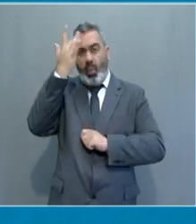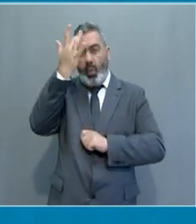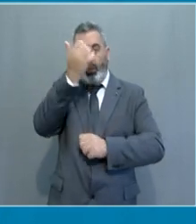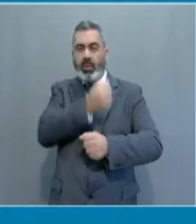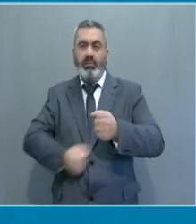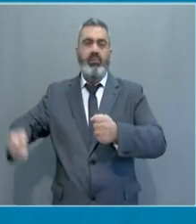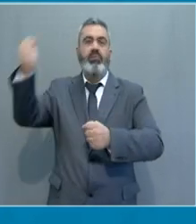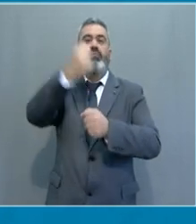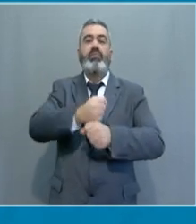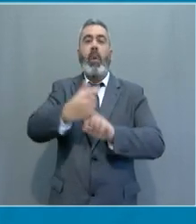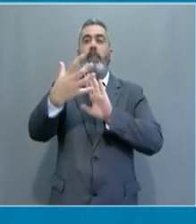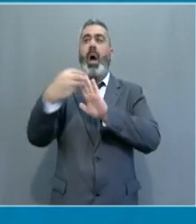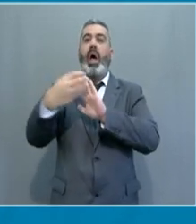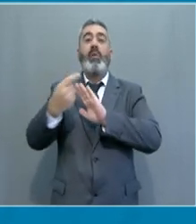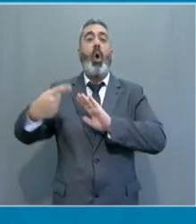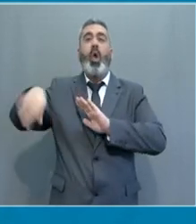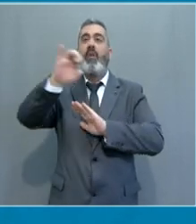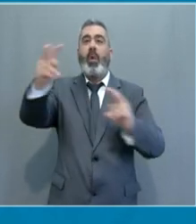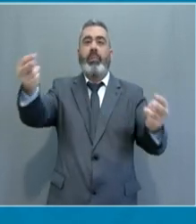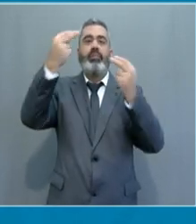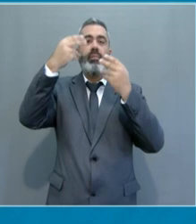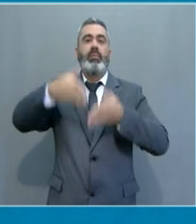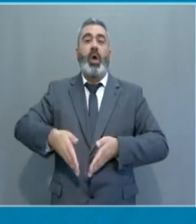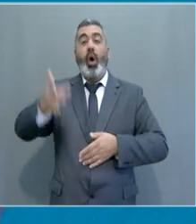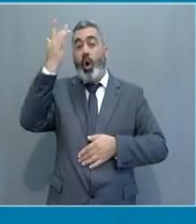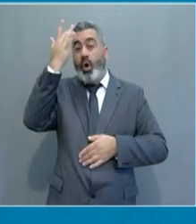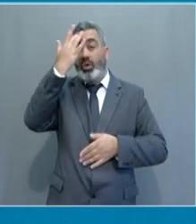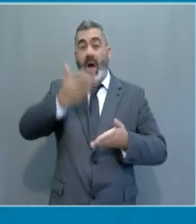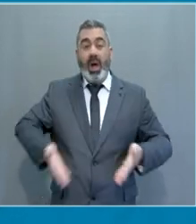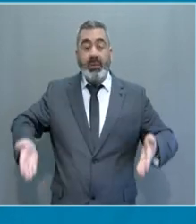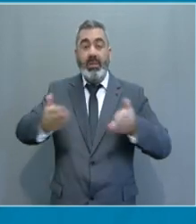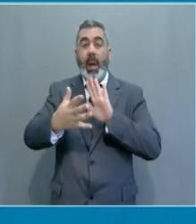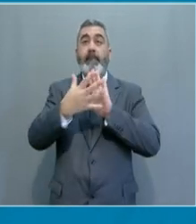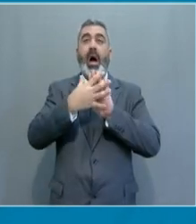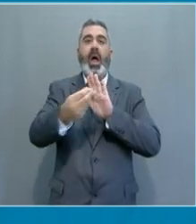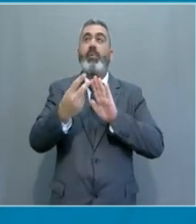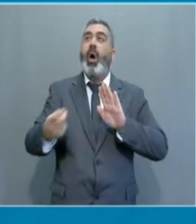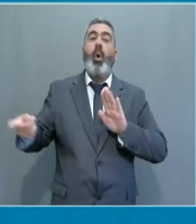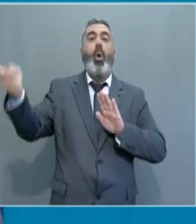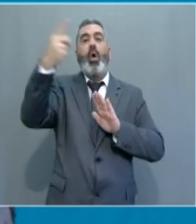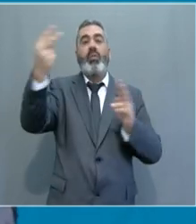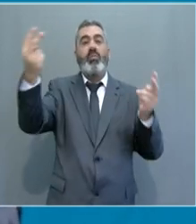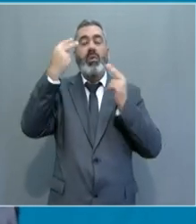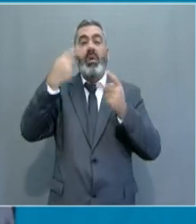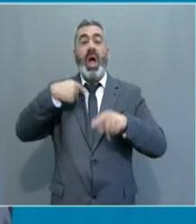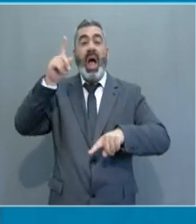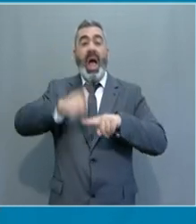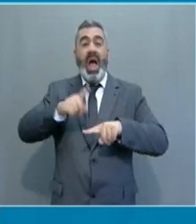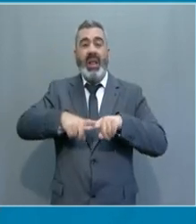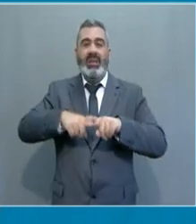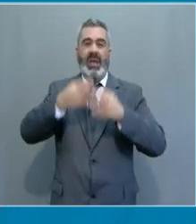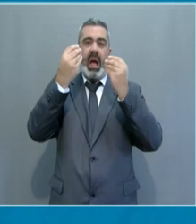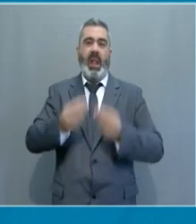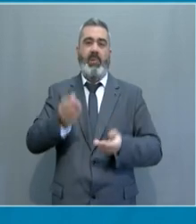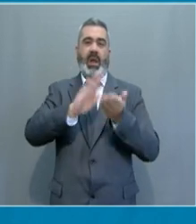και ένα βέλτιστο παράδειγμα στην Ευρώπη. Η Κοζάνη θα αποτελέσει ένα παράδειγμα προς μίμηση, ένα ελληνικό best practice